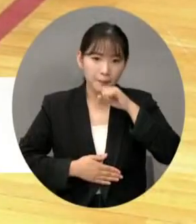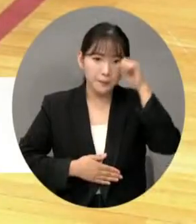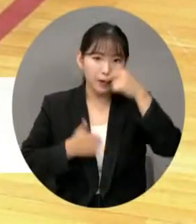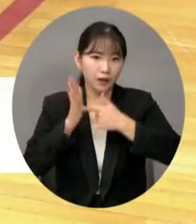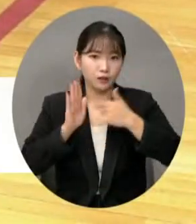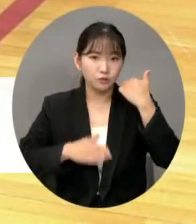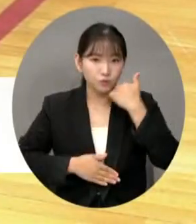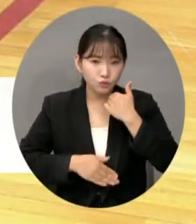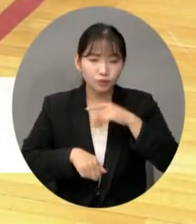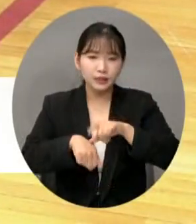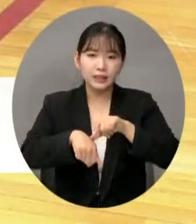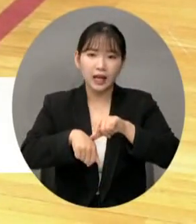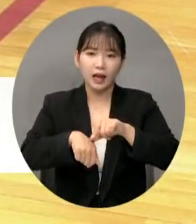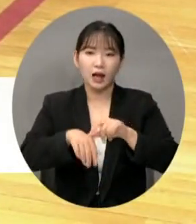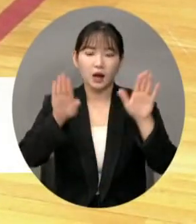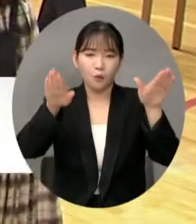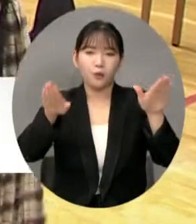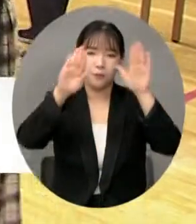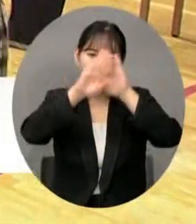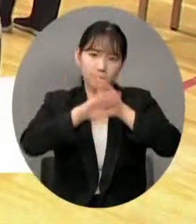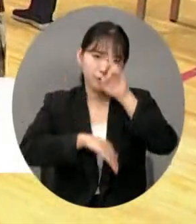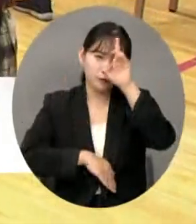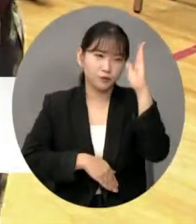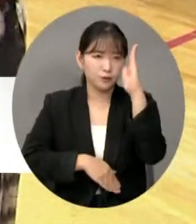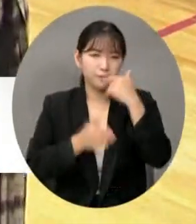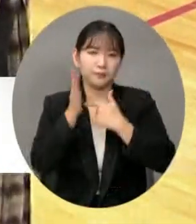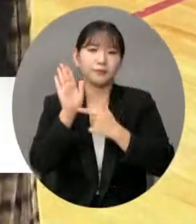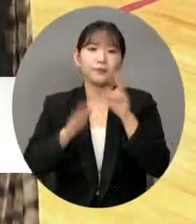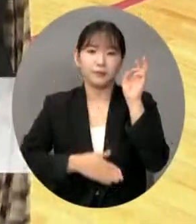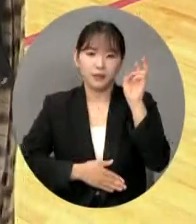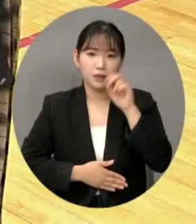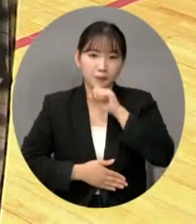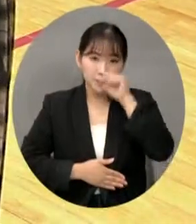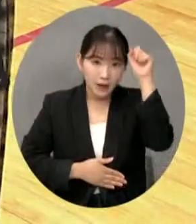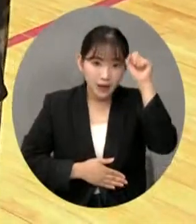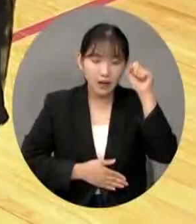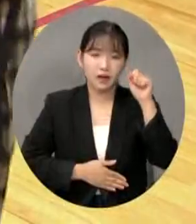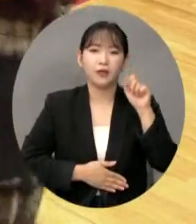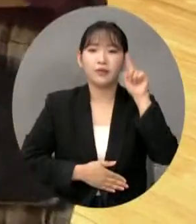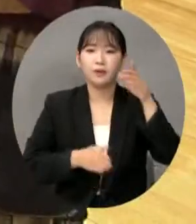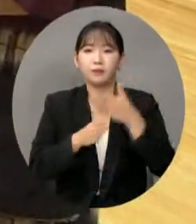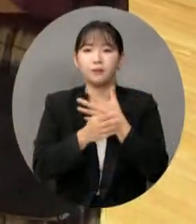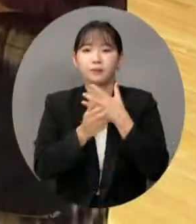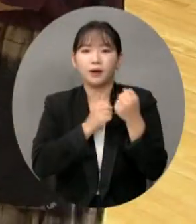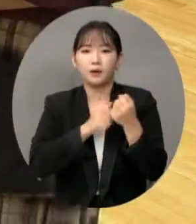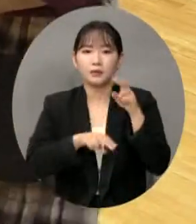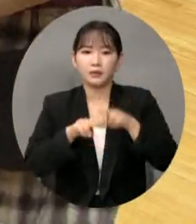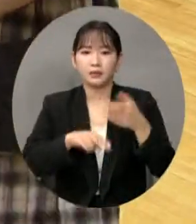윤곽은 오늘 자정을 전후에 드러날 예정이며 당선자는 내일부터 바로 군수직을 수행하게 됩니다